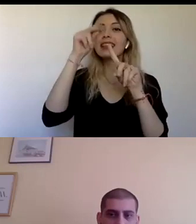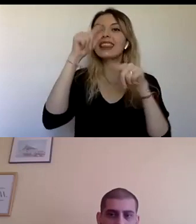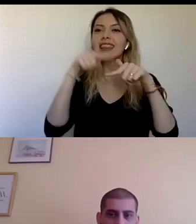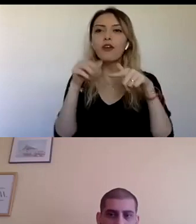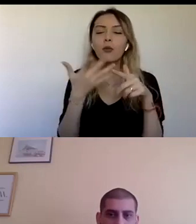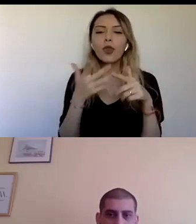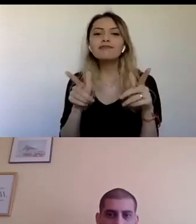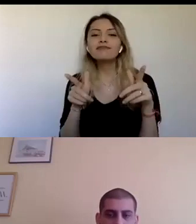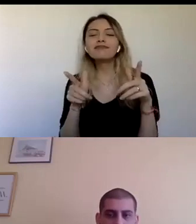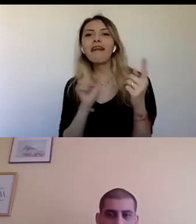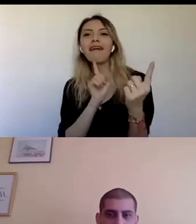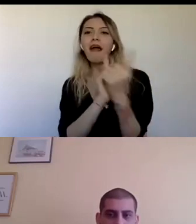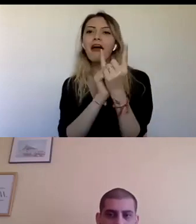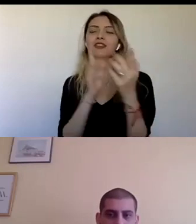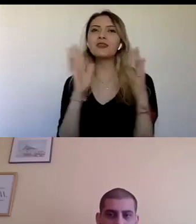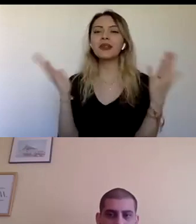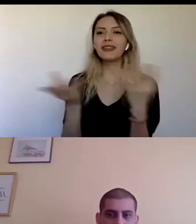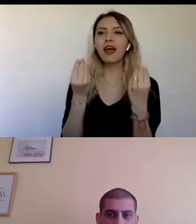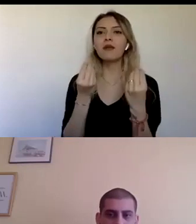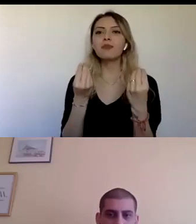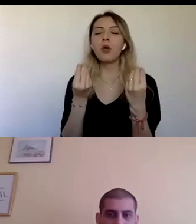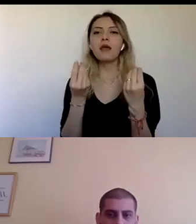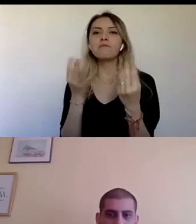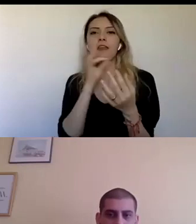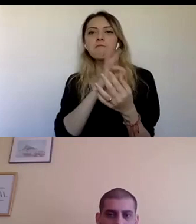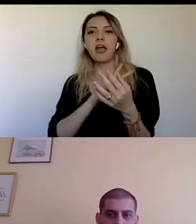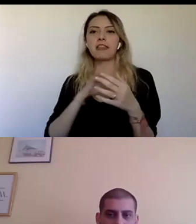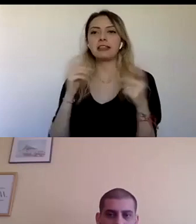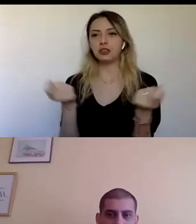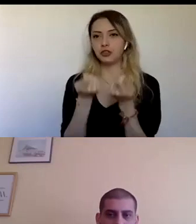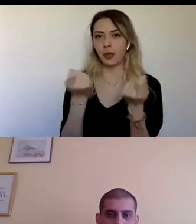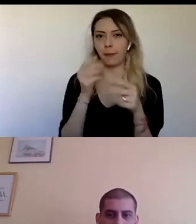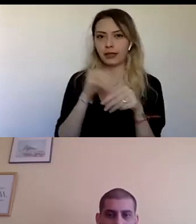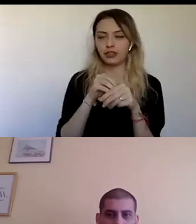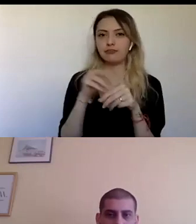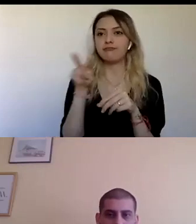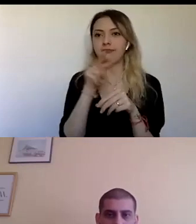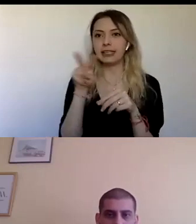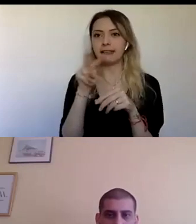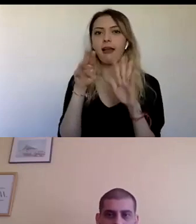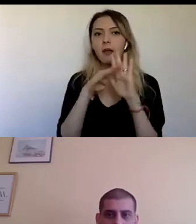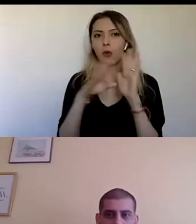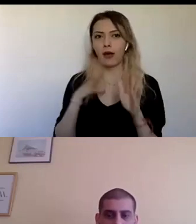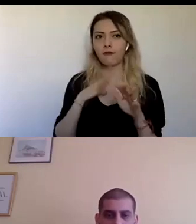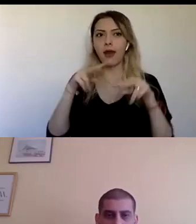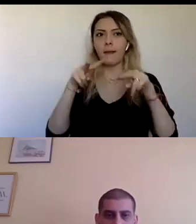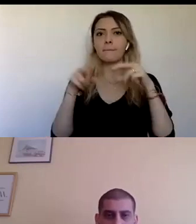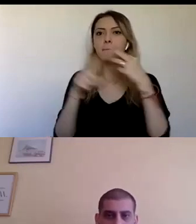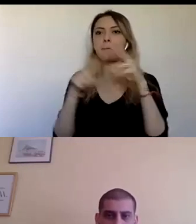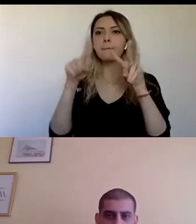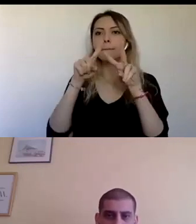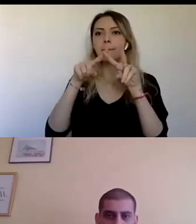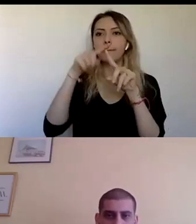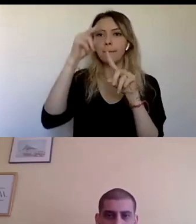webinar da olabilir ya da ileride yüzde bir çalışma da olabilir. Mentimeter ve Kaup diye iki tane interaktif araç var. Mesela şimdi